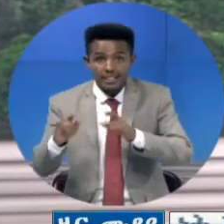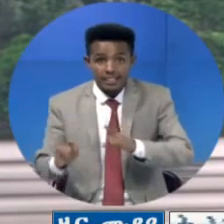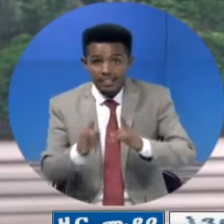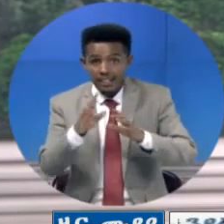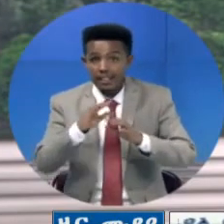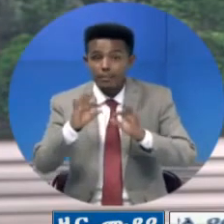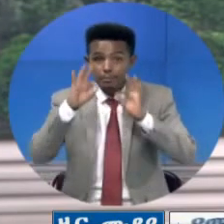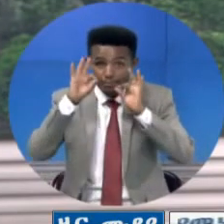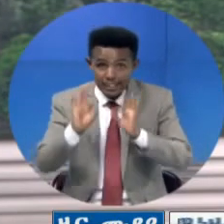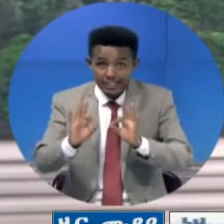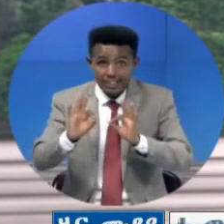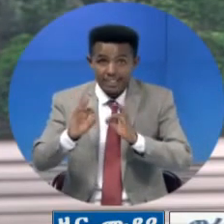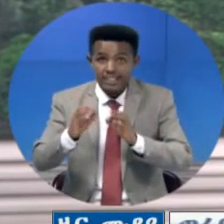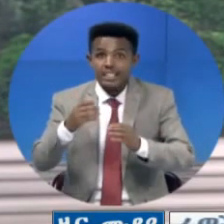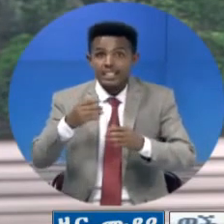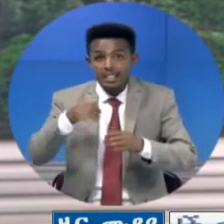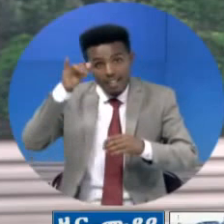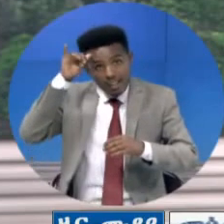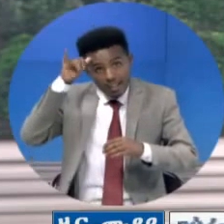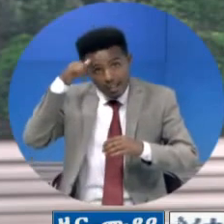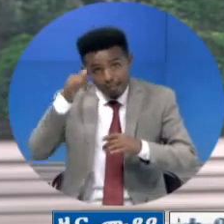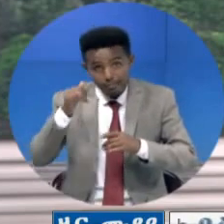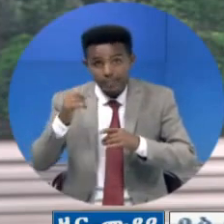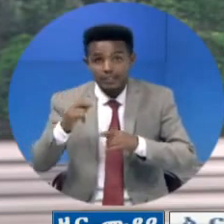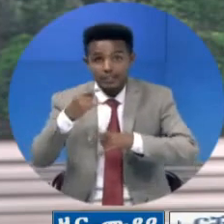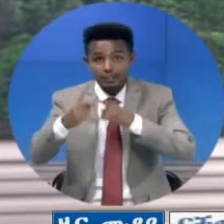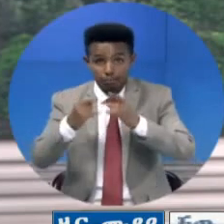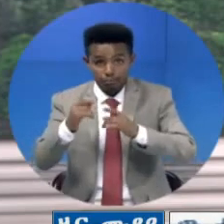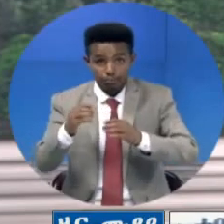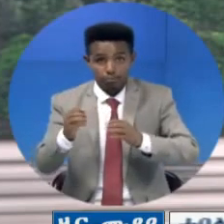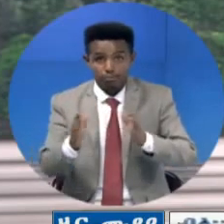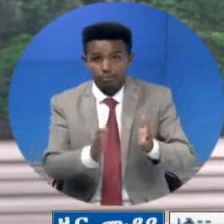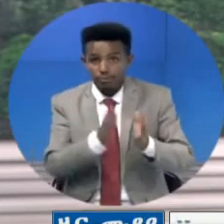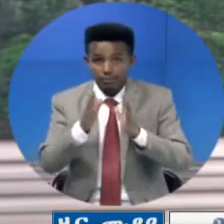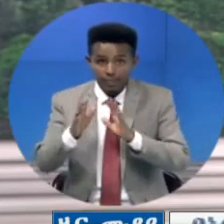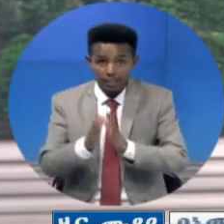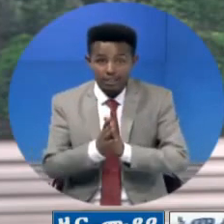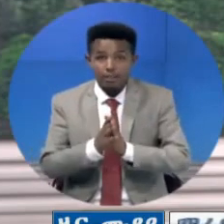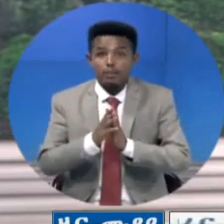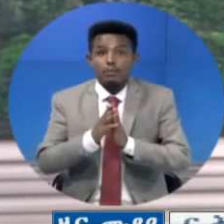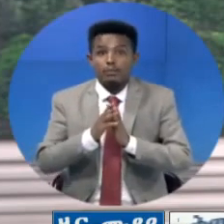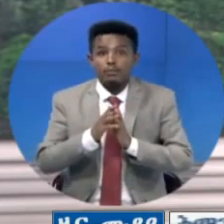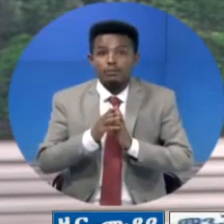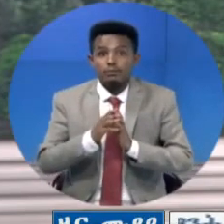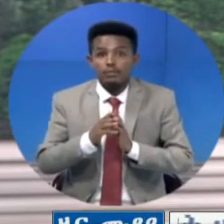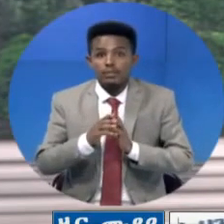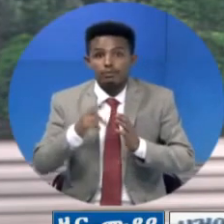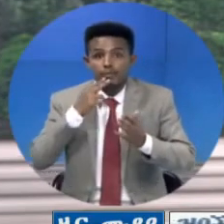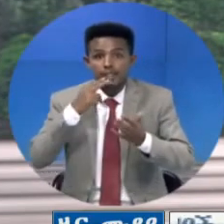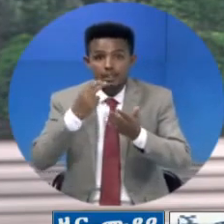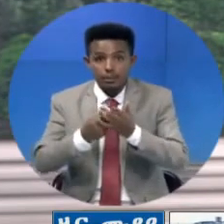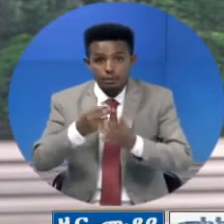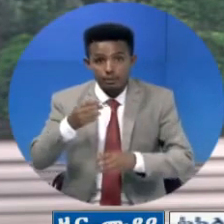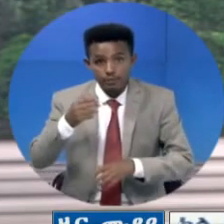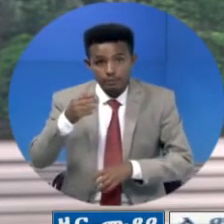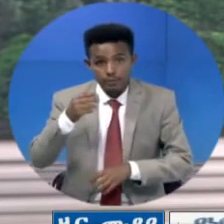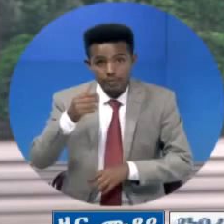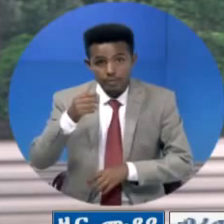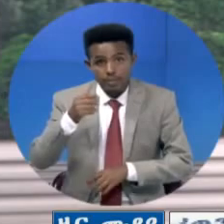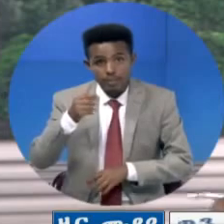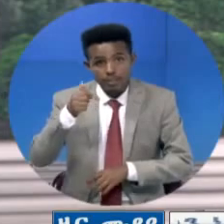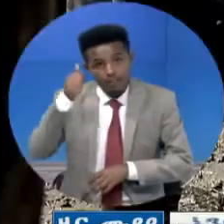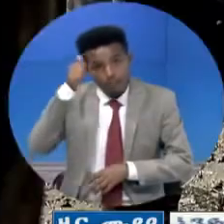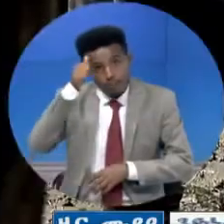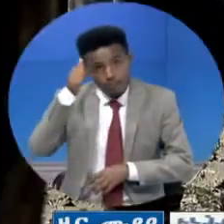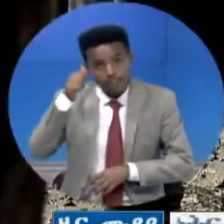የላም ዝርያዎችን በማዳቀል የወተት ምርትን ለማሻሻል እየሰራ እንደሚገኝ ገልጸዋል። ዘገባው የአማረ ሊቁ ነው፣ የሚያቀርበው አበባው መኳንንት።